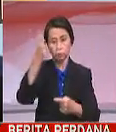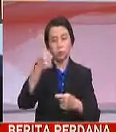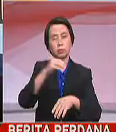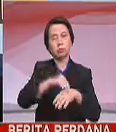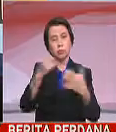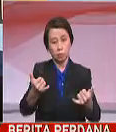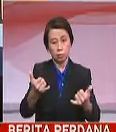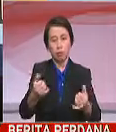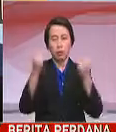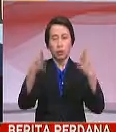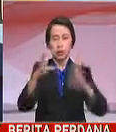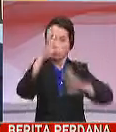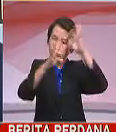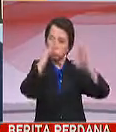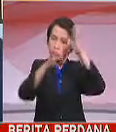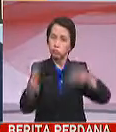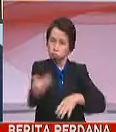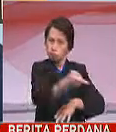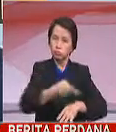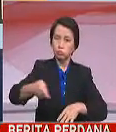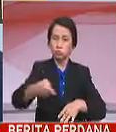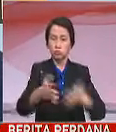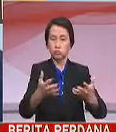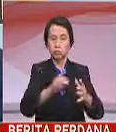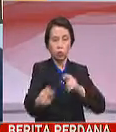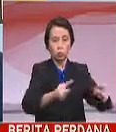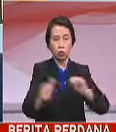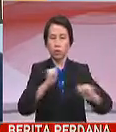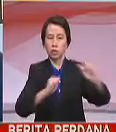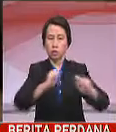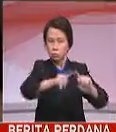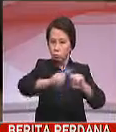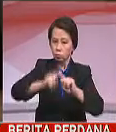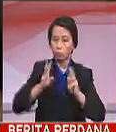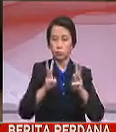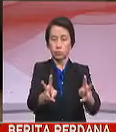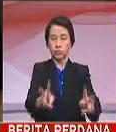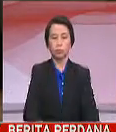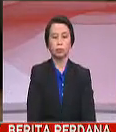moment a lot of the creatives are separated, they're all acting independently.